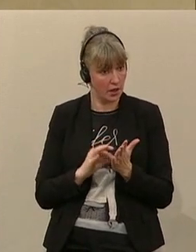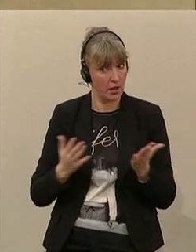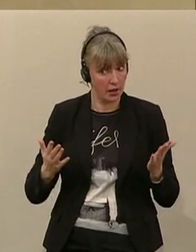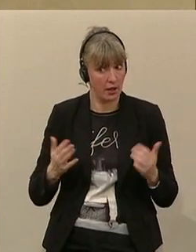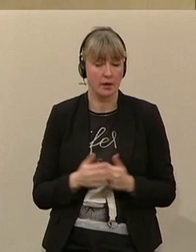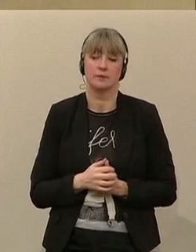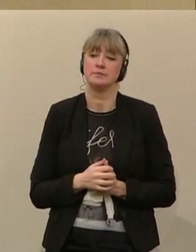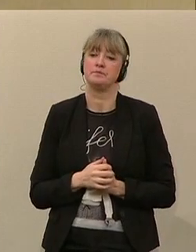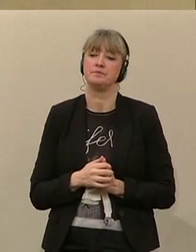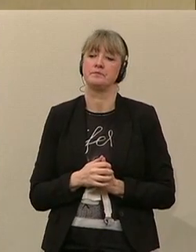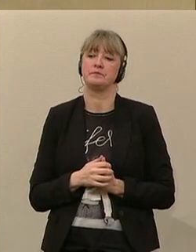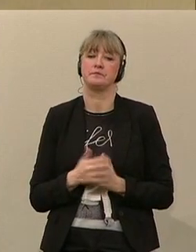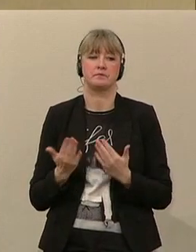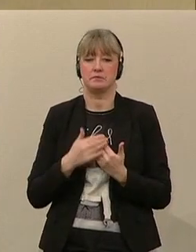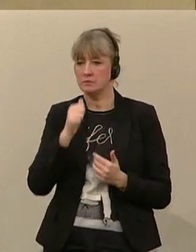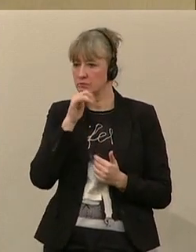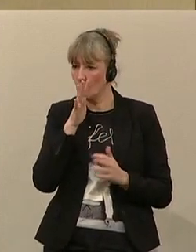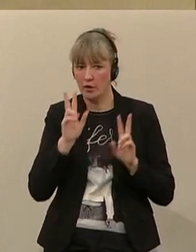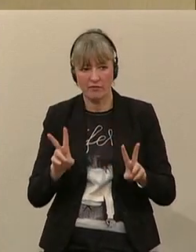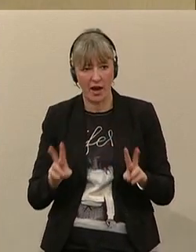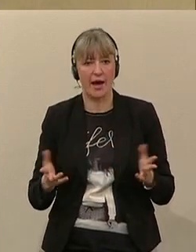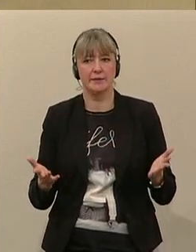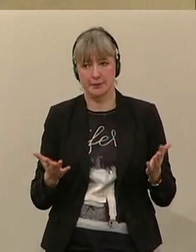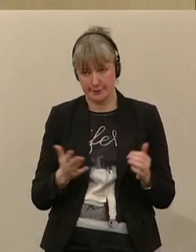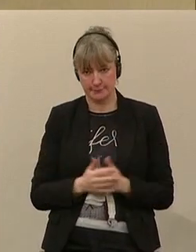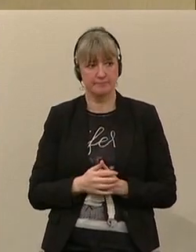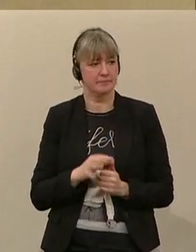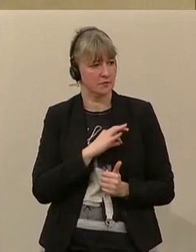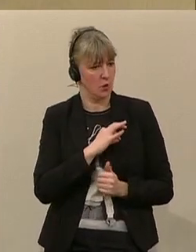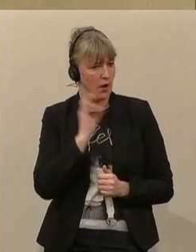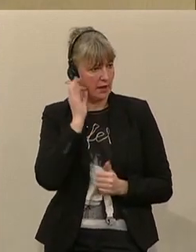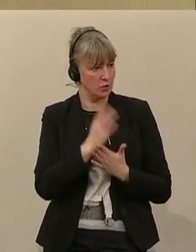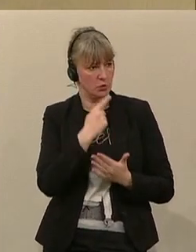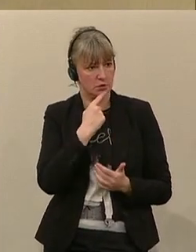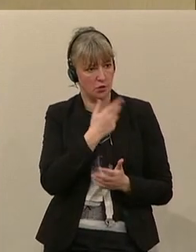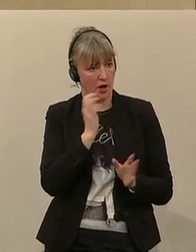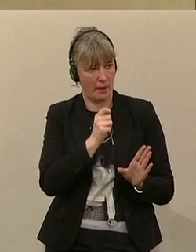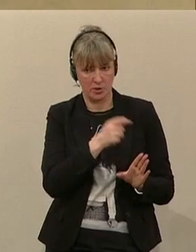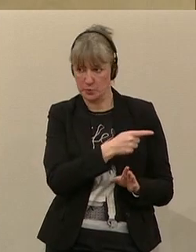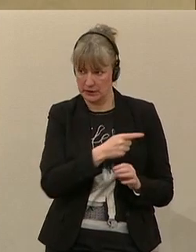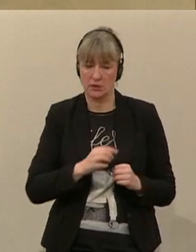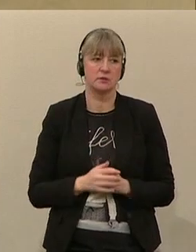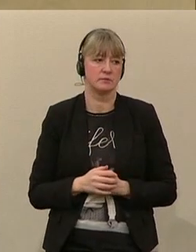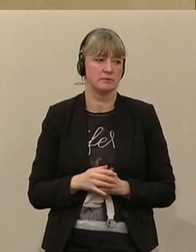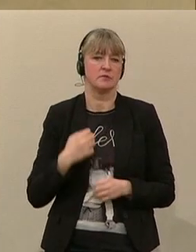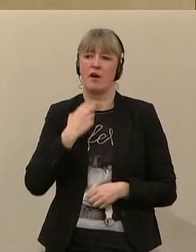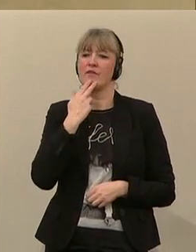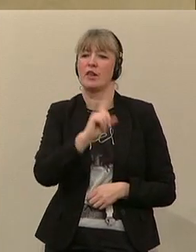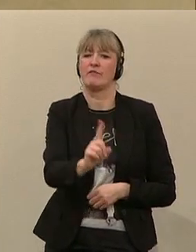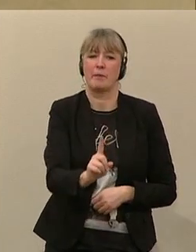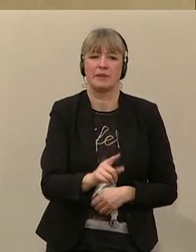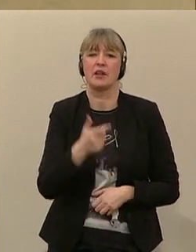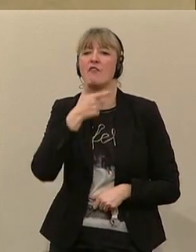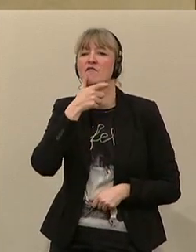Damen und Herren, vor, wie eben die Notenwahrheit, Sie haben das schon angesprochen. Frau Kollegin Hammerschmidt, wir wollen nicht verbieten, dass es